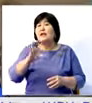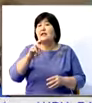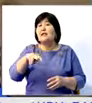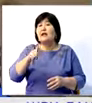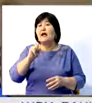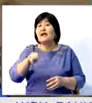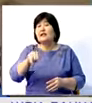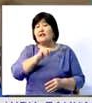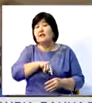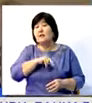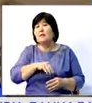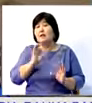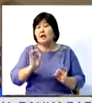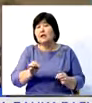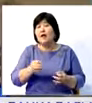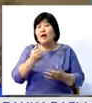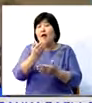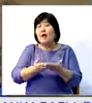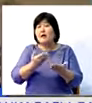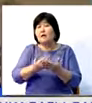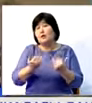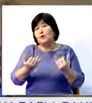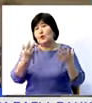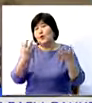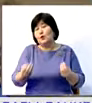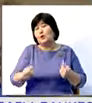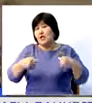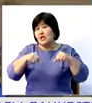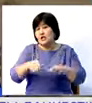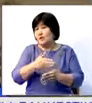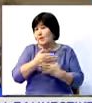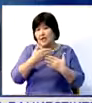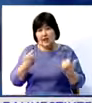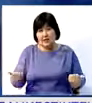хатшыларының еңбегіне ақы төлеу мәселесі осы күнге дейін шешілмек келеді.